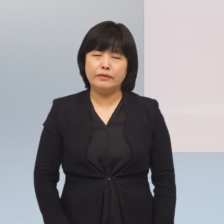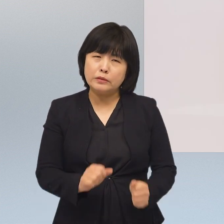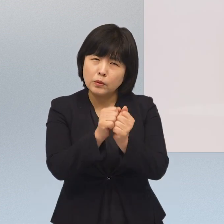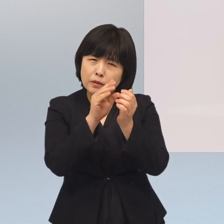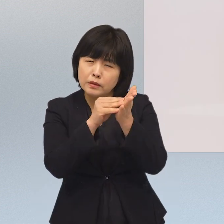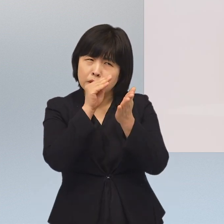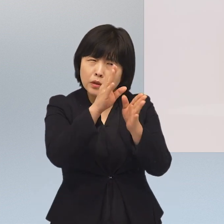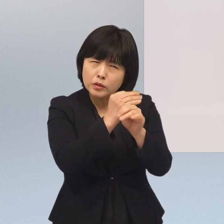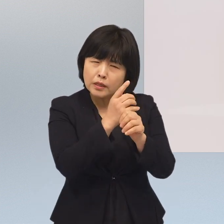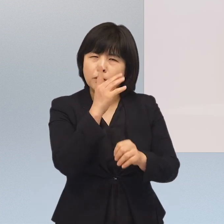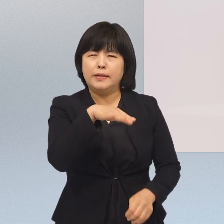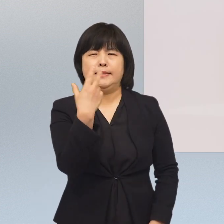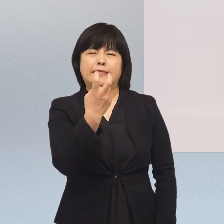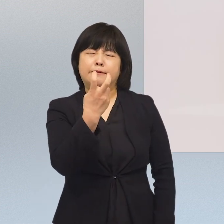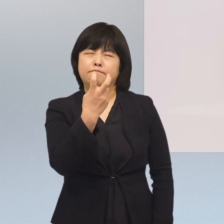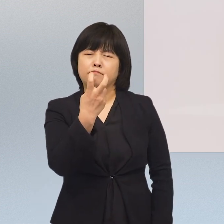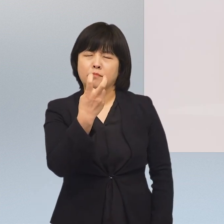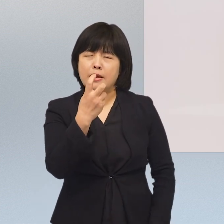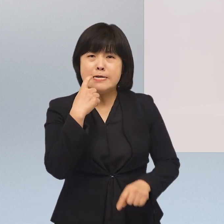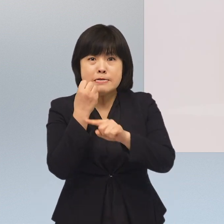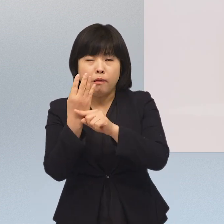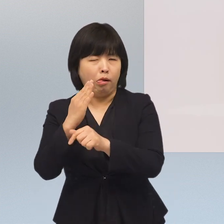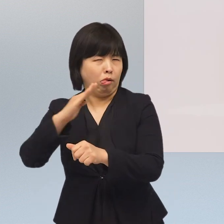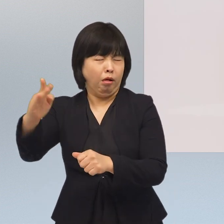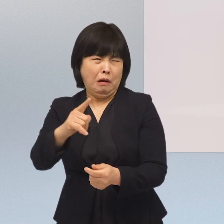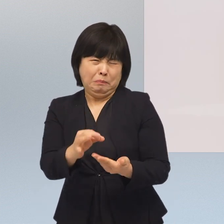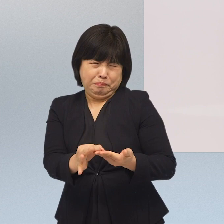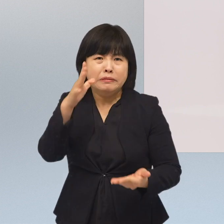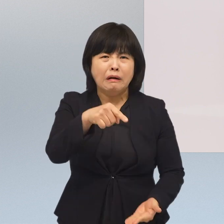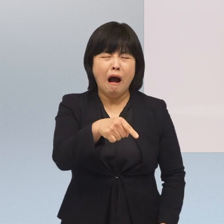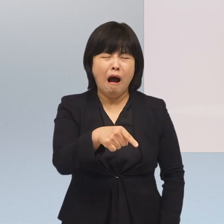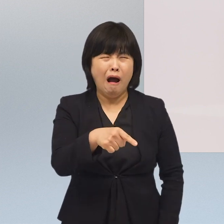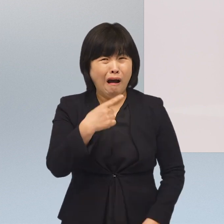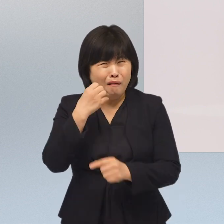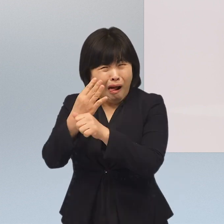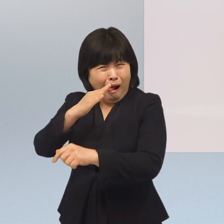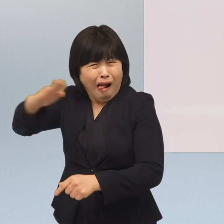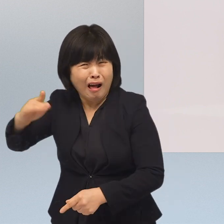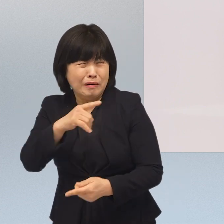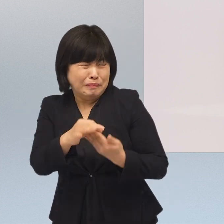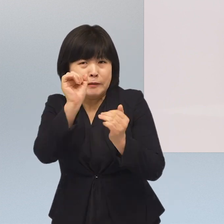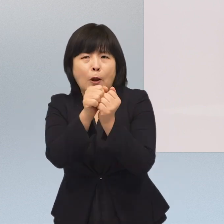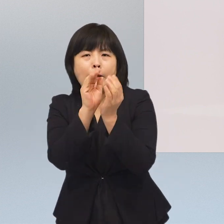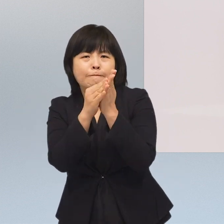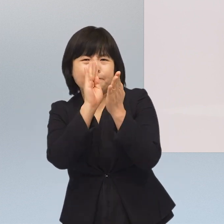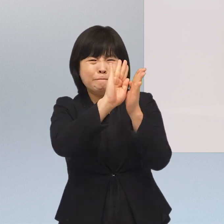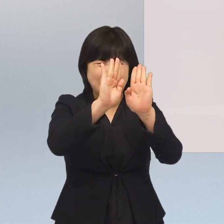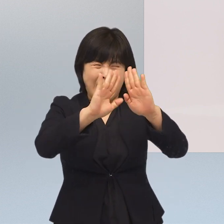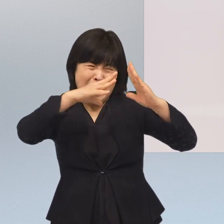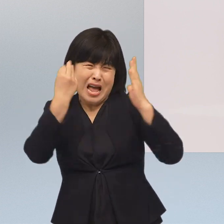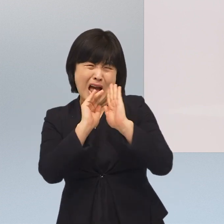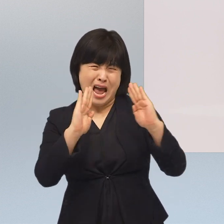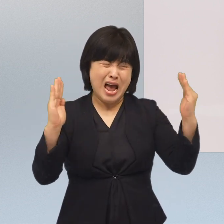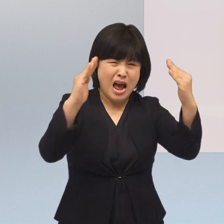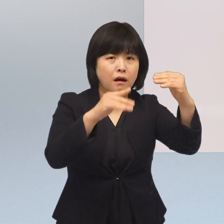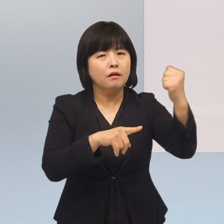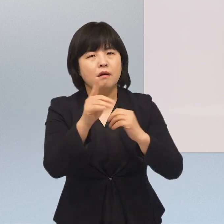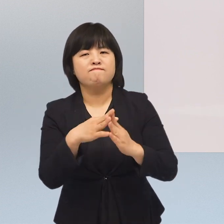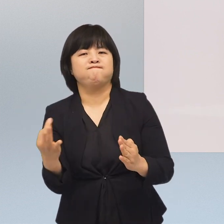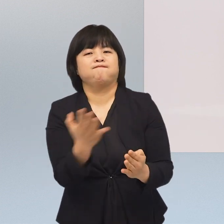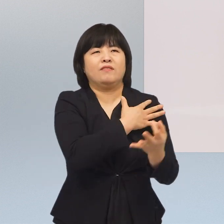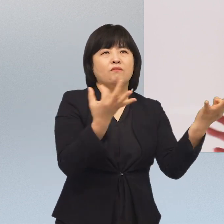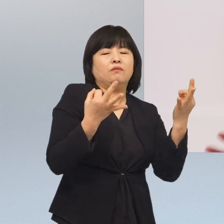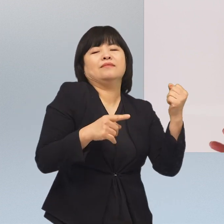이 나전은 1920년대 같은 경우에는 금보다도 귀했다고 합니다. 그래서 금보다 귀한 이런 나전을 전체적으로